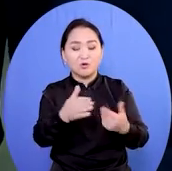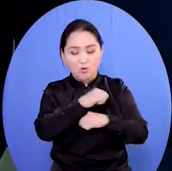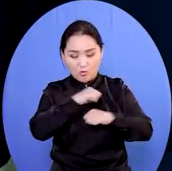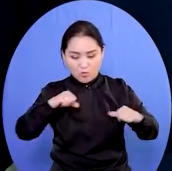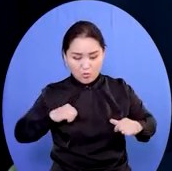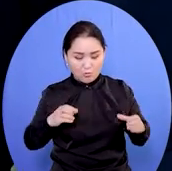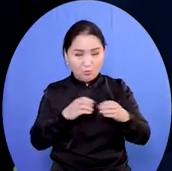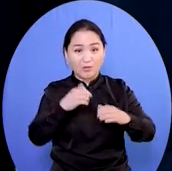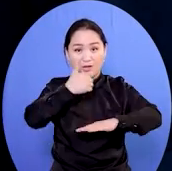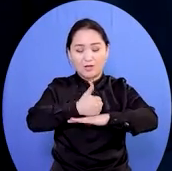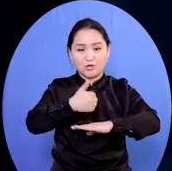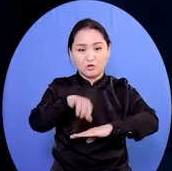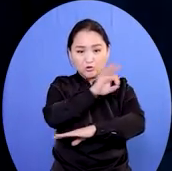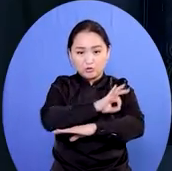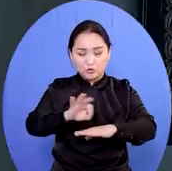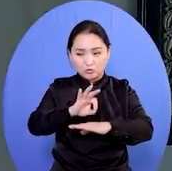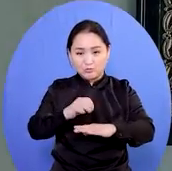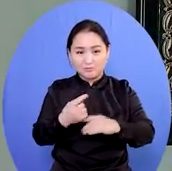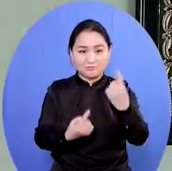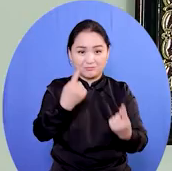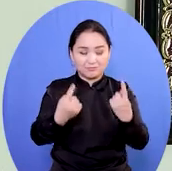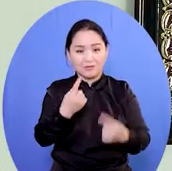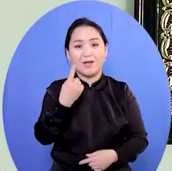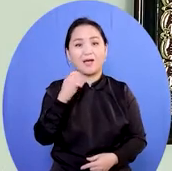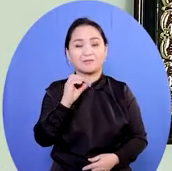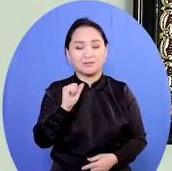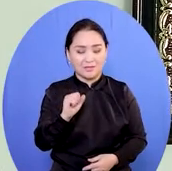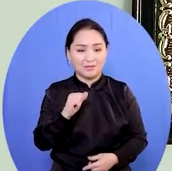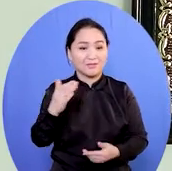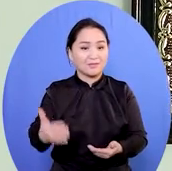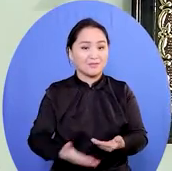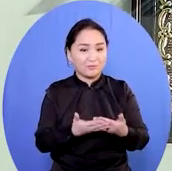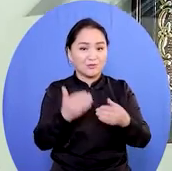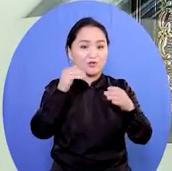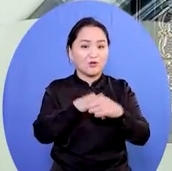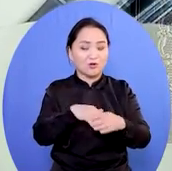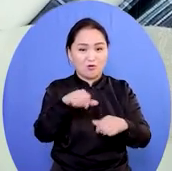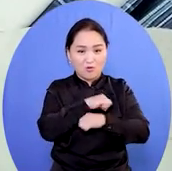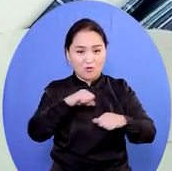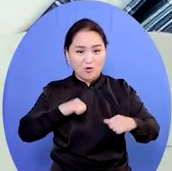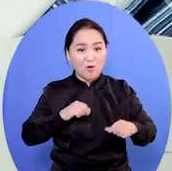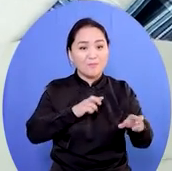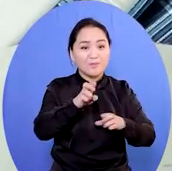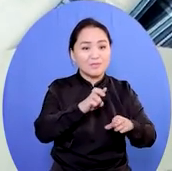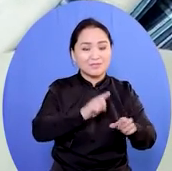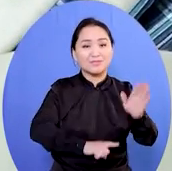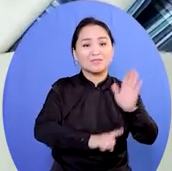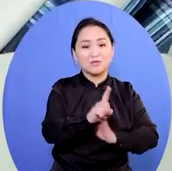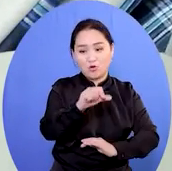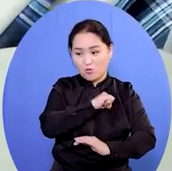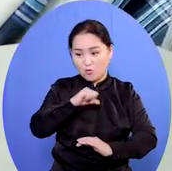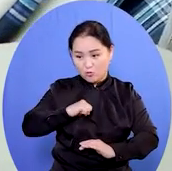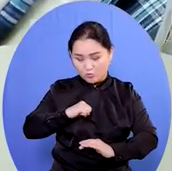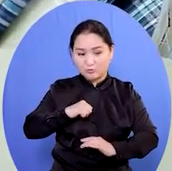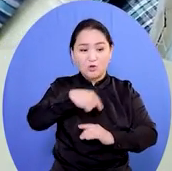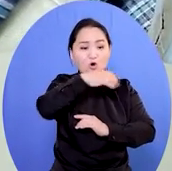өөрийн бүлгээ ахлан төсөл бичин уралдаанд оролцож, 10 сая төгрөгийн дэмжлэгэд хамрагдаж, өөрийн бизнесийг эхлүүлж,